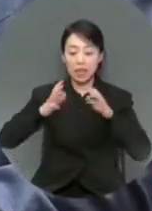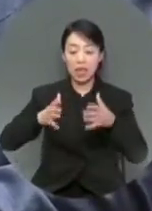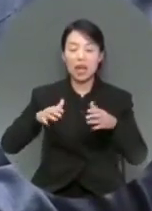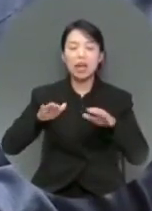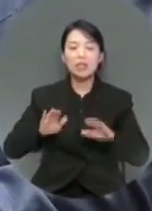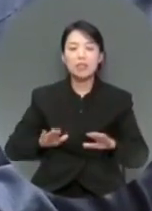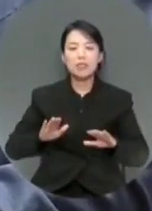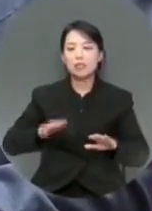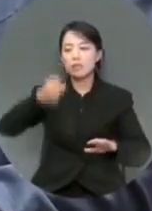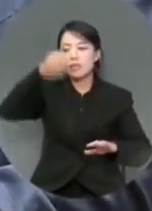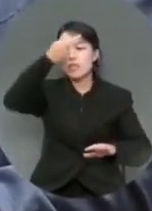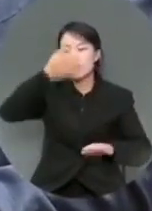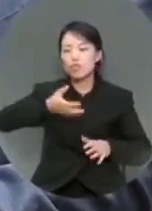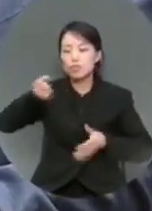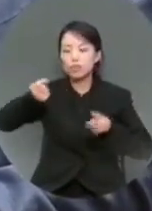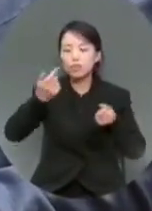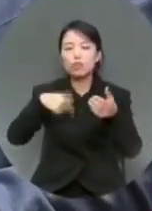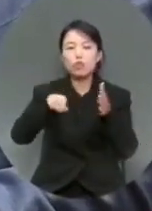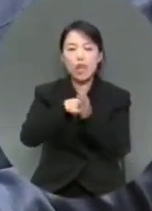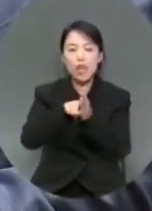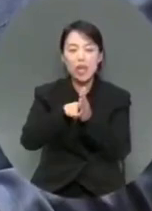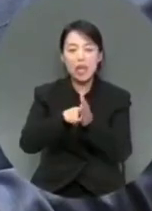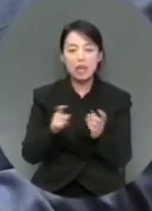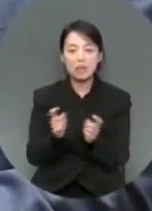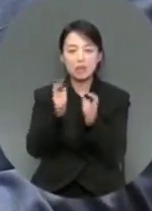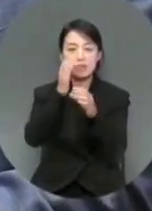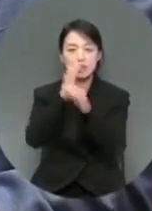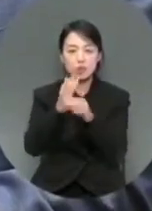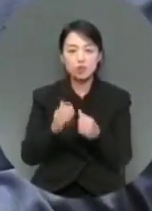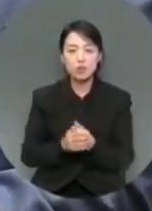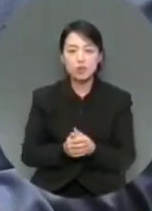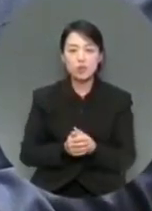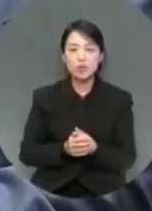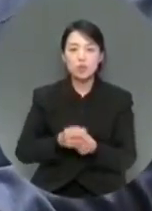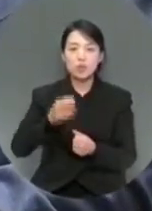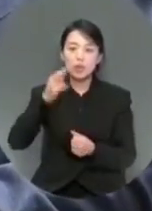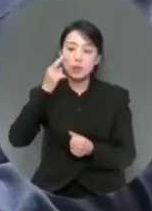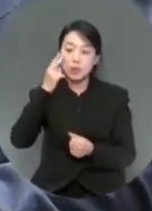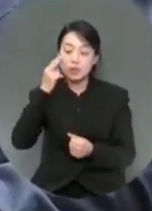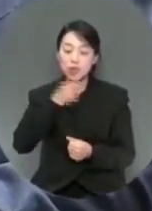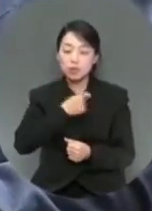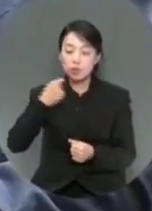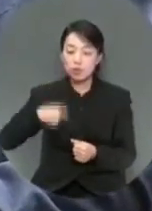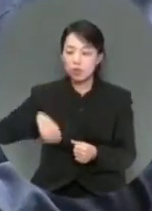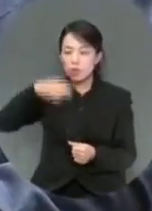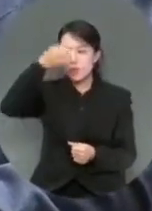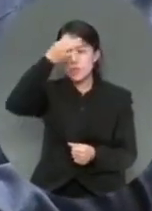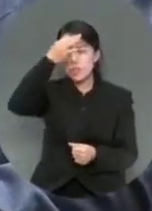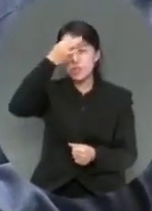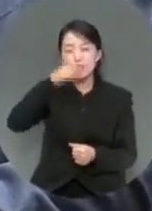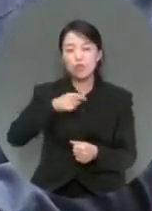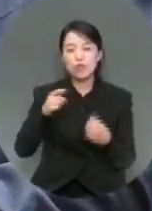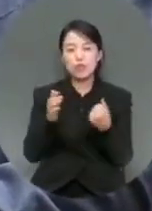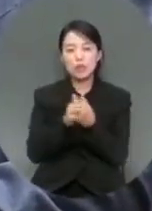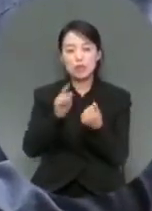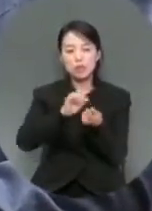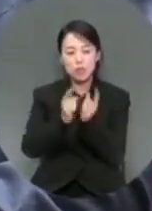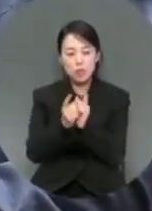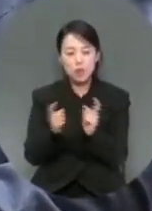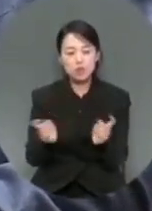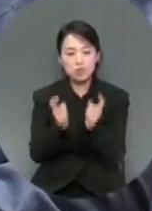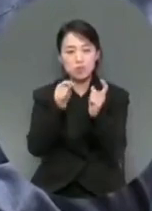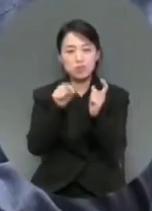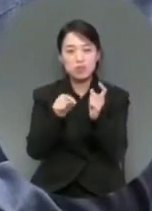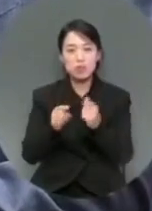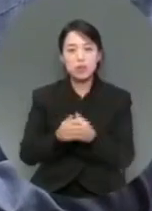시대 아닙니까? 지금 미중간 중간에도 지금 기술 패권 문제 때문에 이게 단순히 먹고 사는 경제 문제만이 아니고 외교